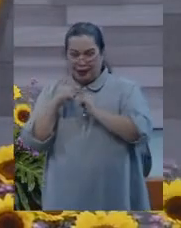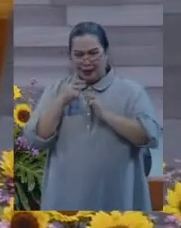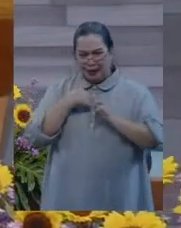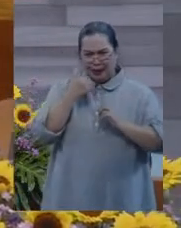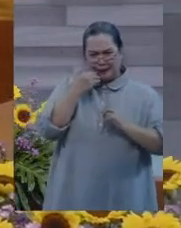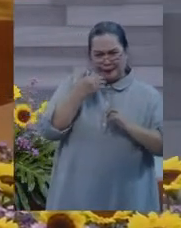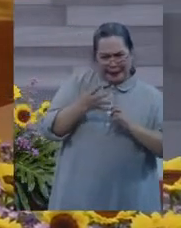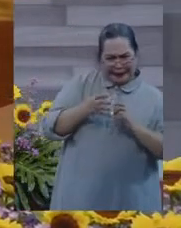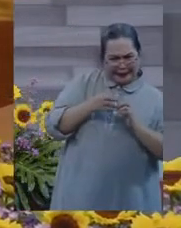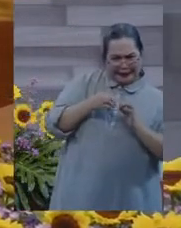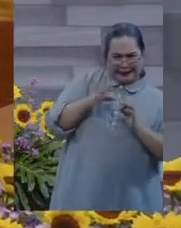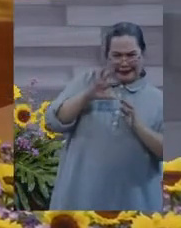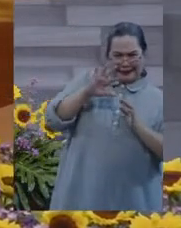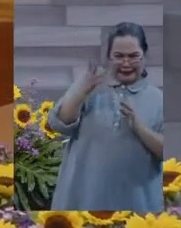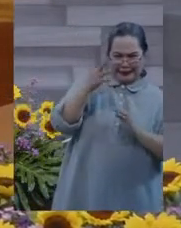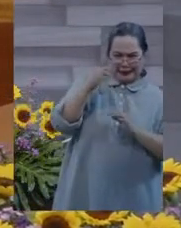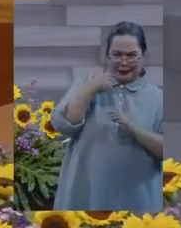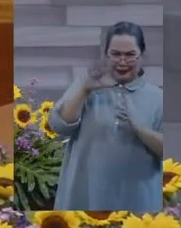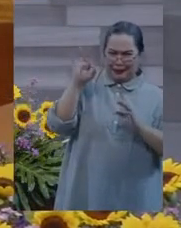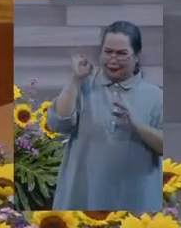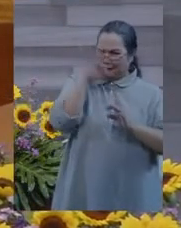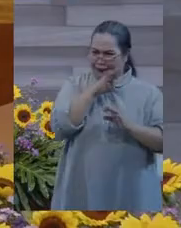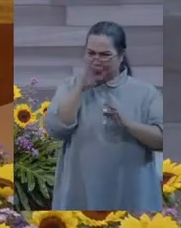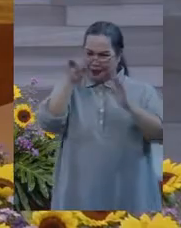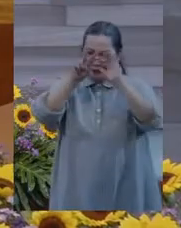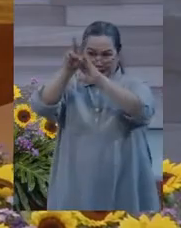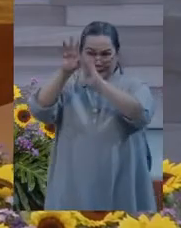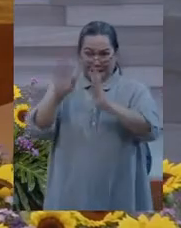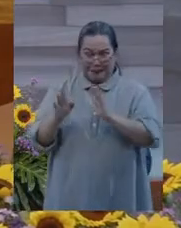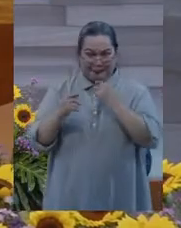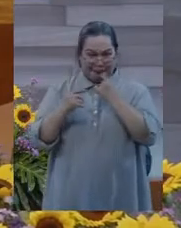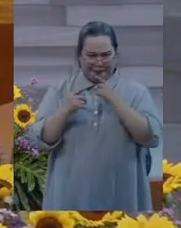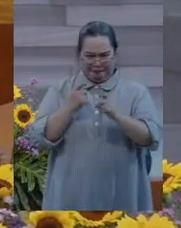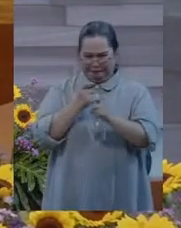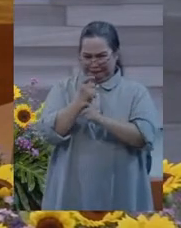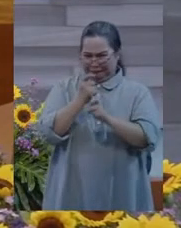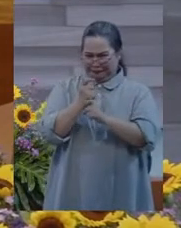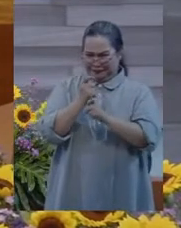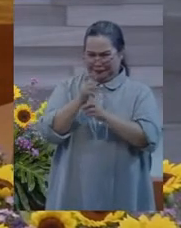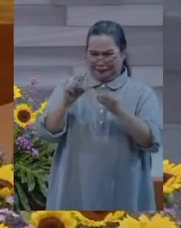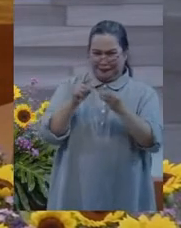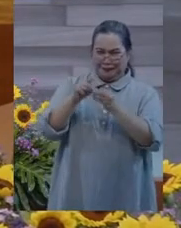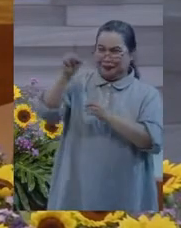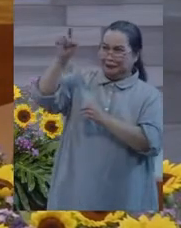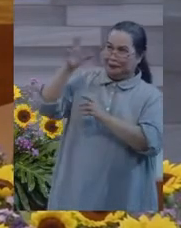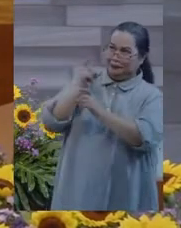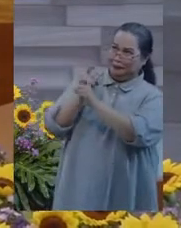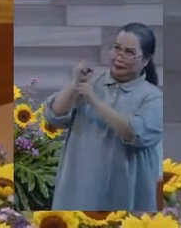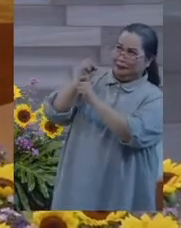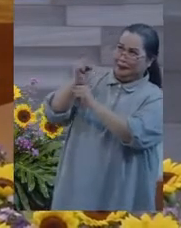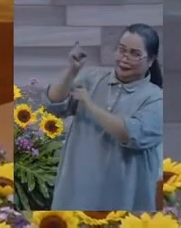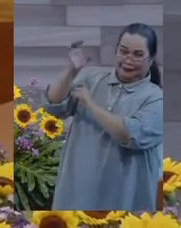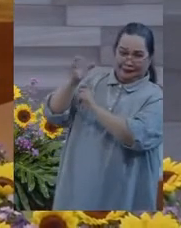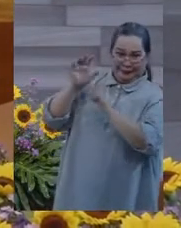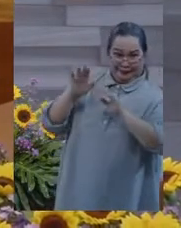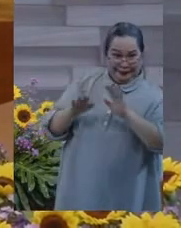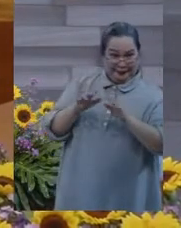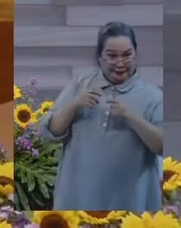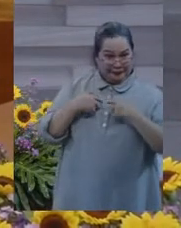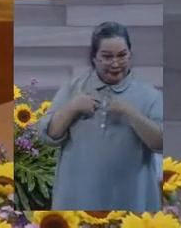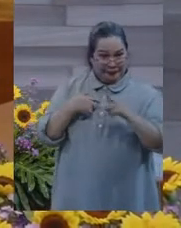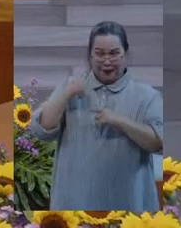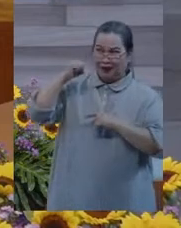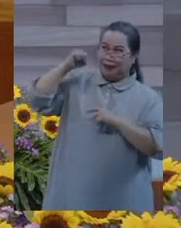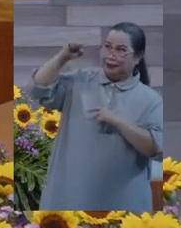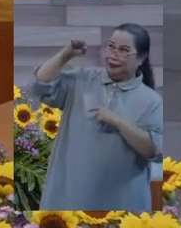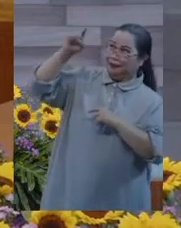patay, itong mga bulaang propeta na ito na tumutuligsa sa otoridad ng Diyos, lumalakad na may